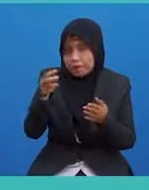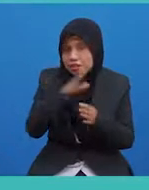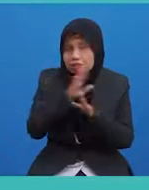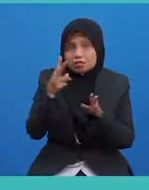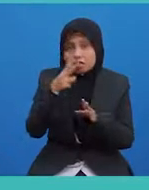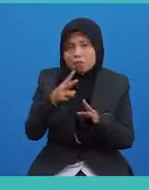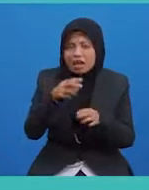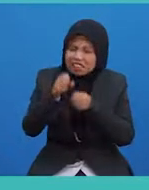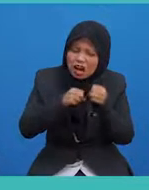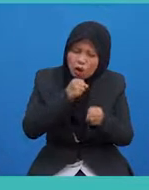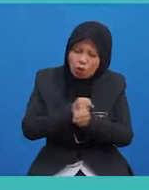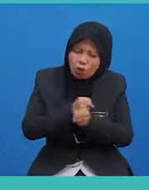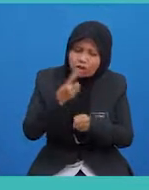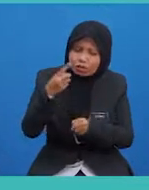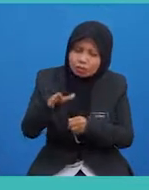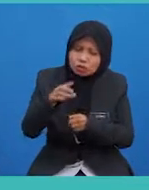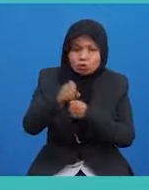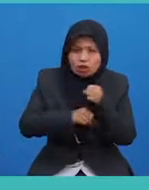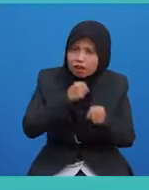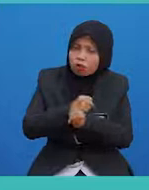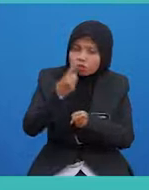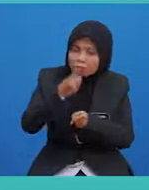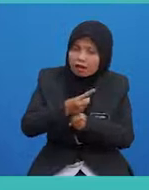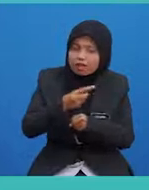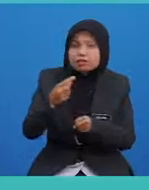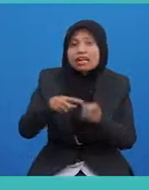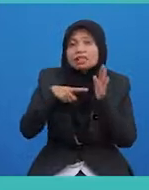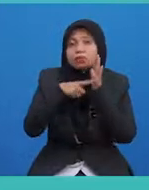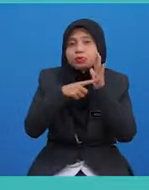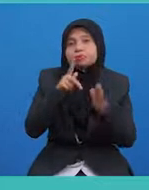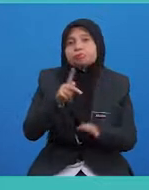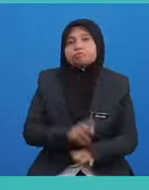tahun demi tahun dengan lengkap seperti yang ditunjukkan.